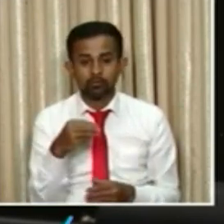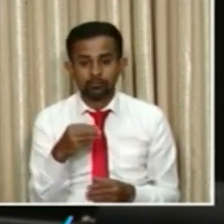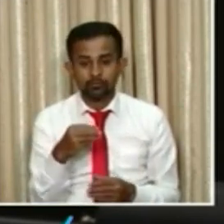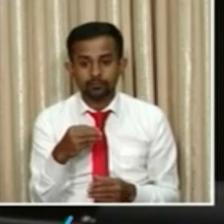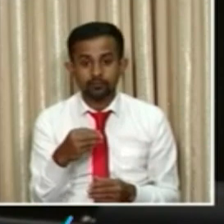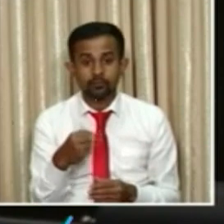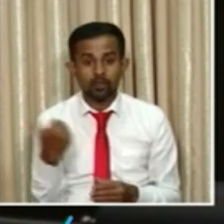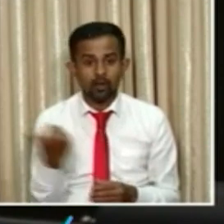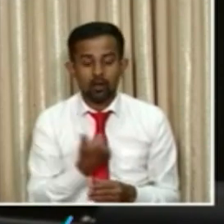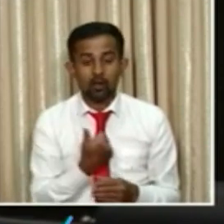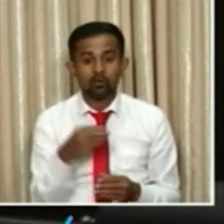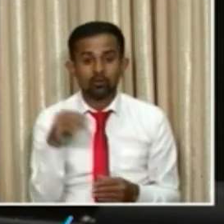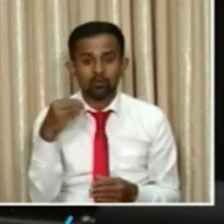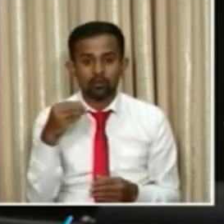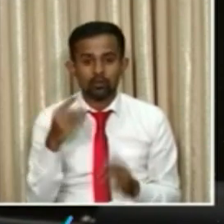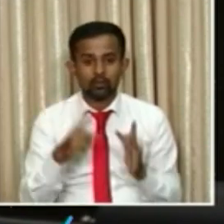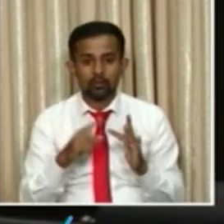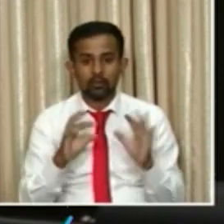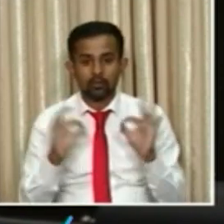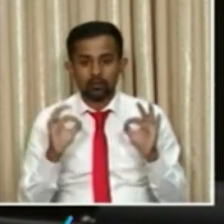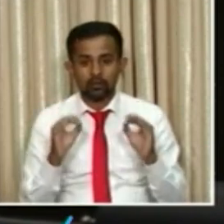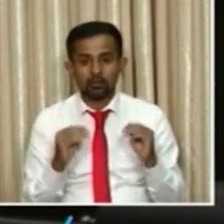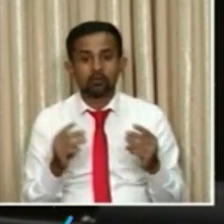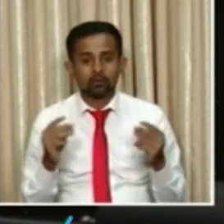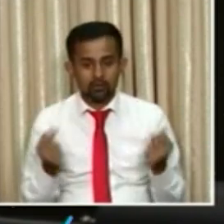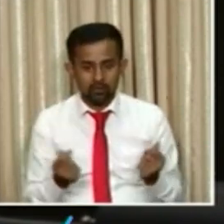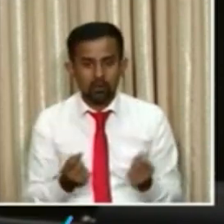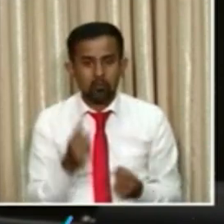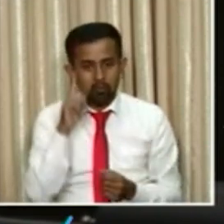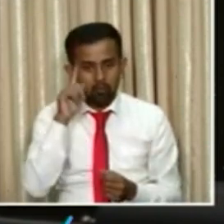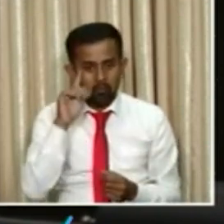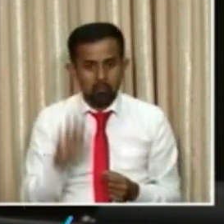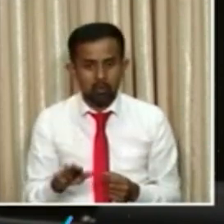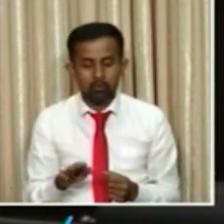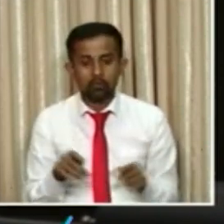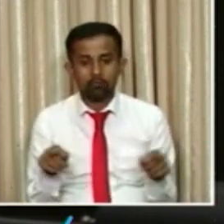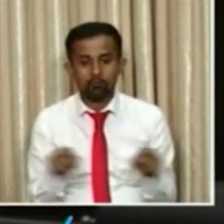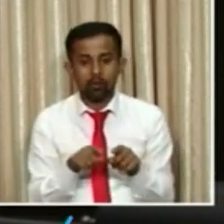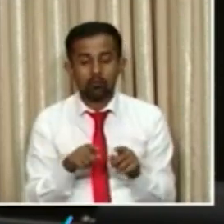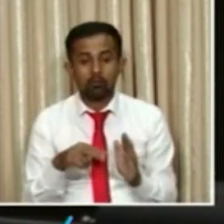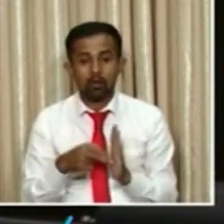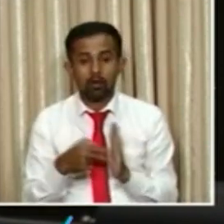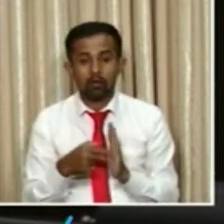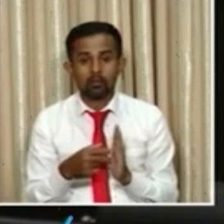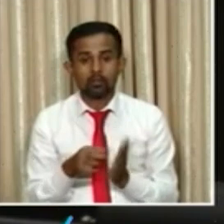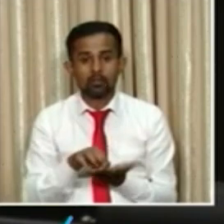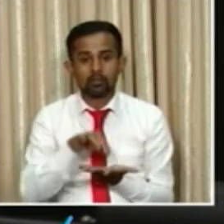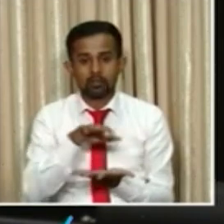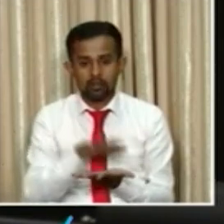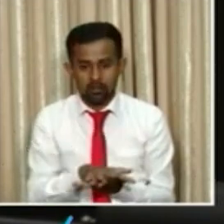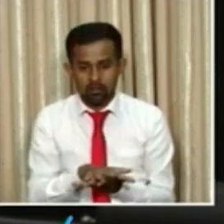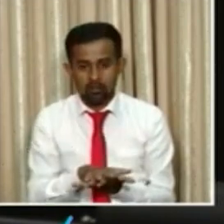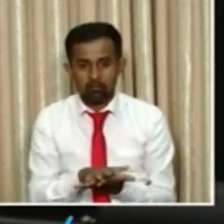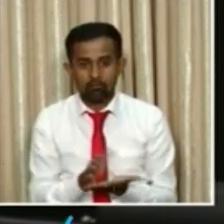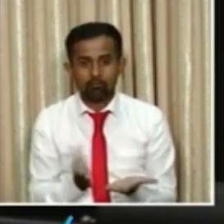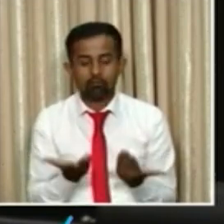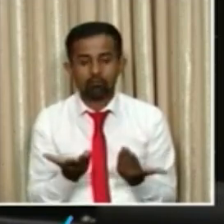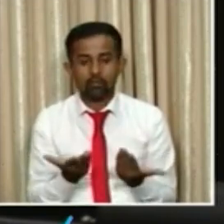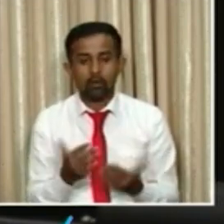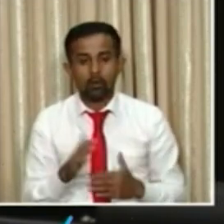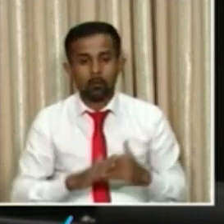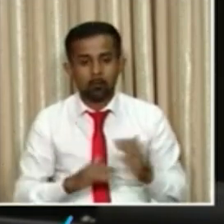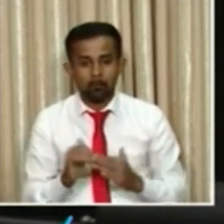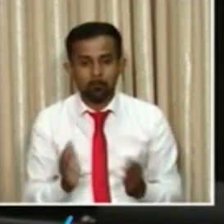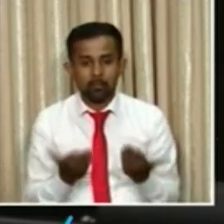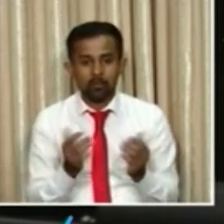මේ නිව් ලෙන්ඩින් රේට් එකේ අඩුවීමක් අපි ඉක්මනින් බලාපොරොත්තු වෙනවා. ඒ එක්කම මේ ආර්ථිකය ස්ථාවර වීම ගරු කතානායකතුමනි අපි ක්‍රියාත්මක